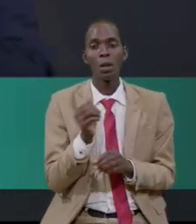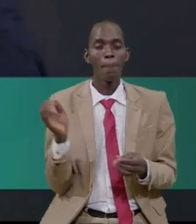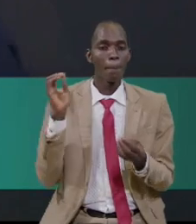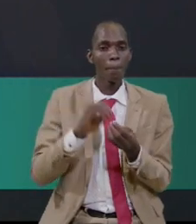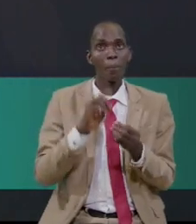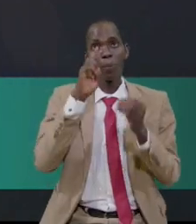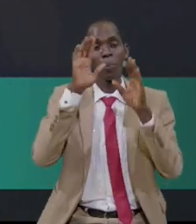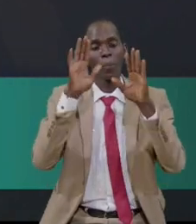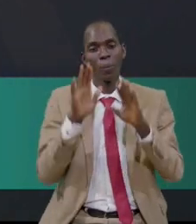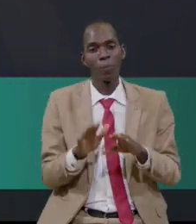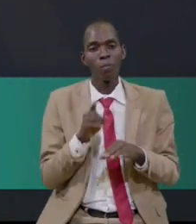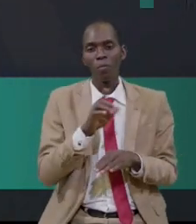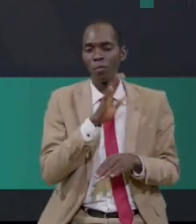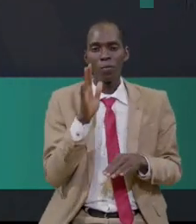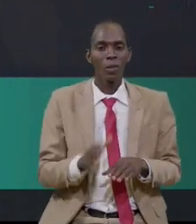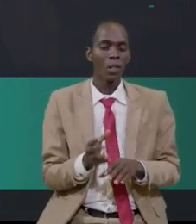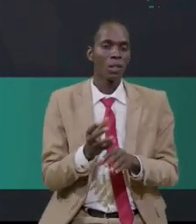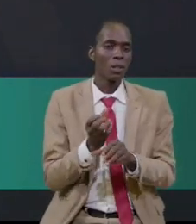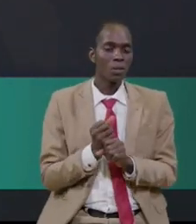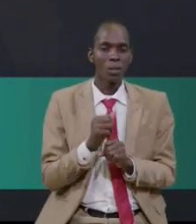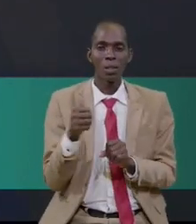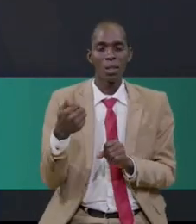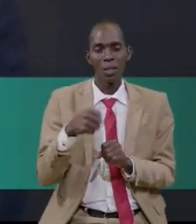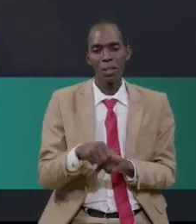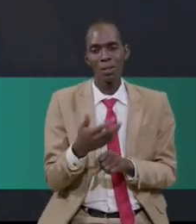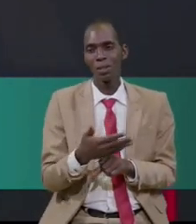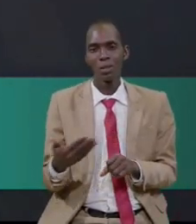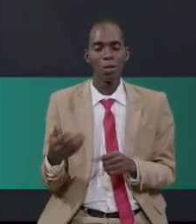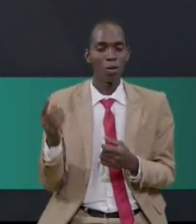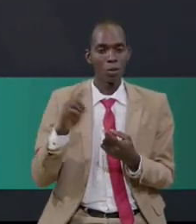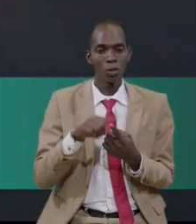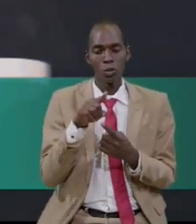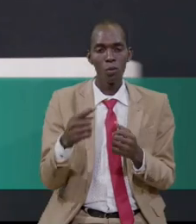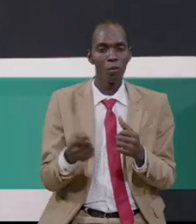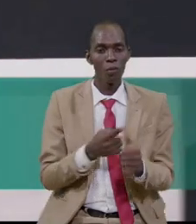ministère excellent. Vous n'obtenez rien à moins que vous ne désirez.